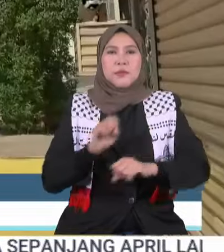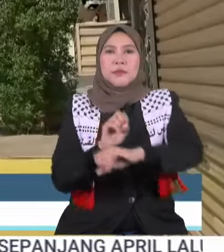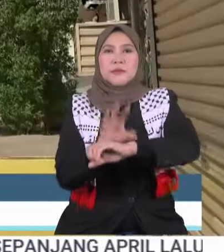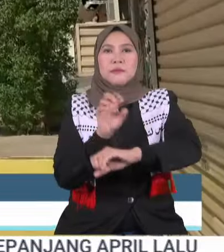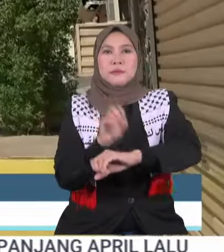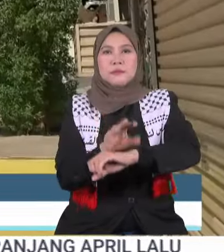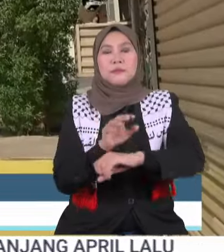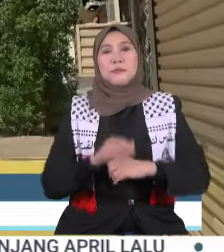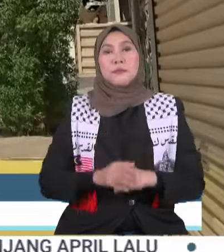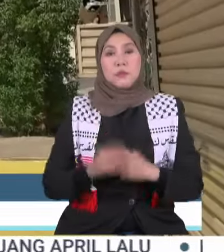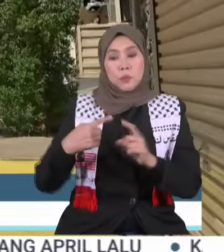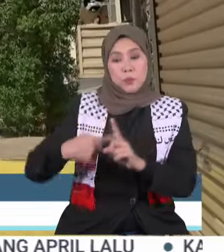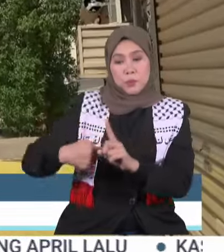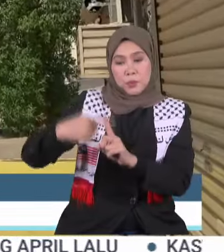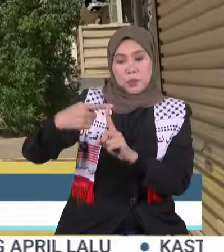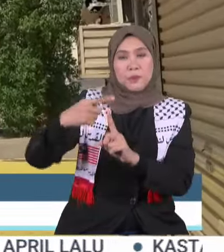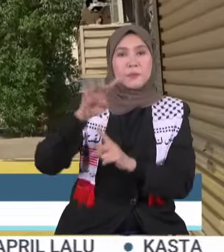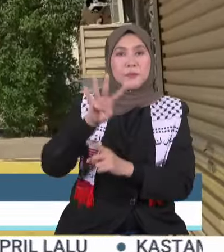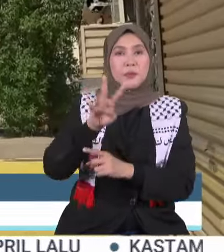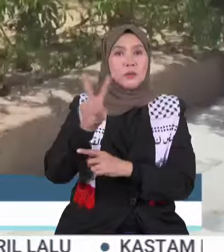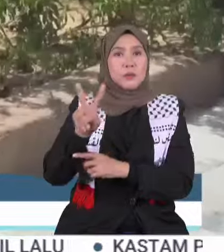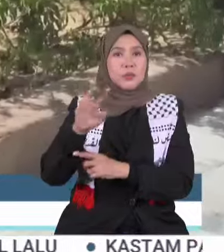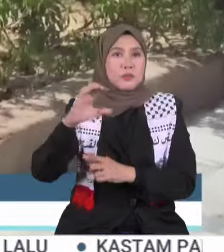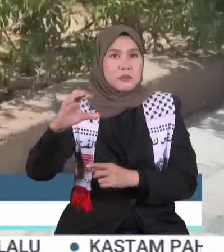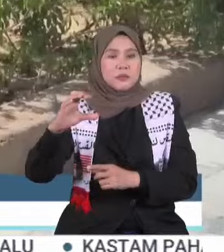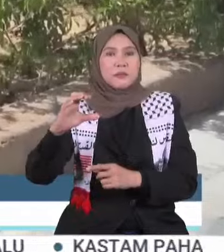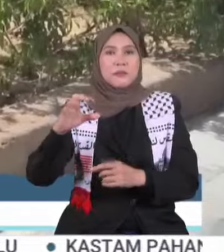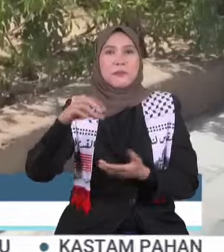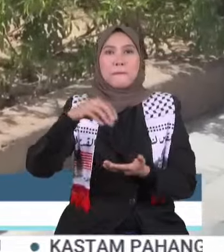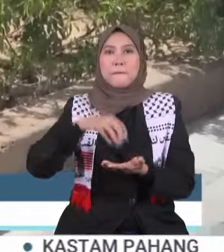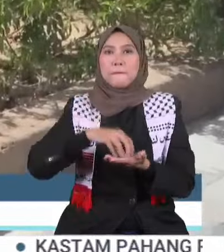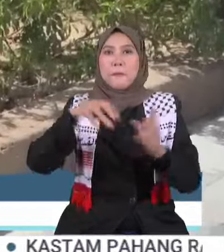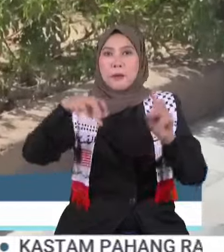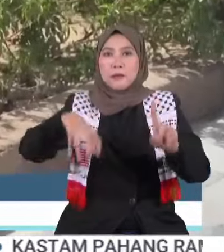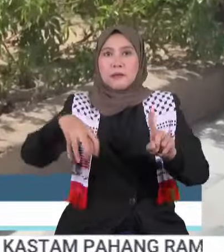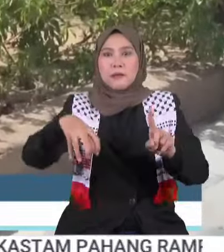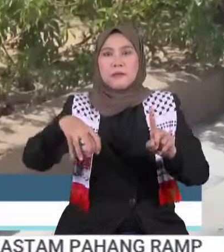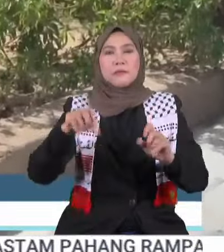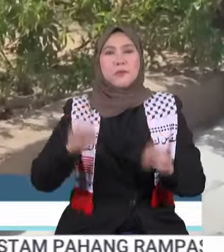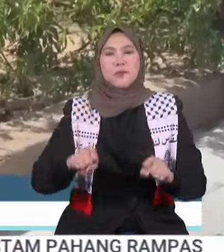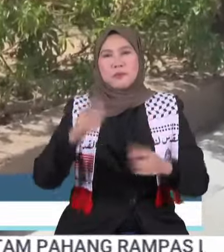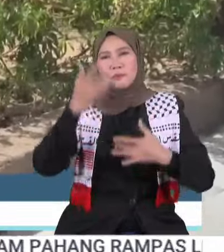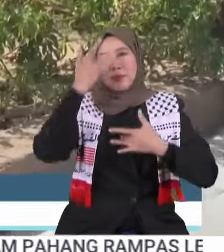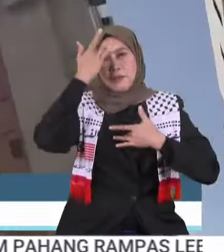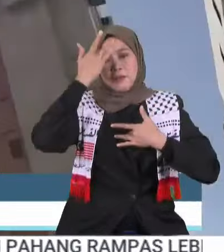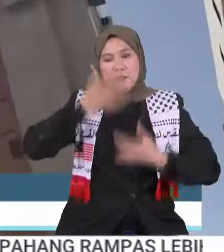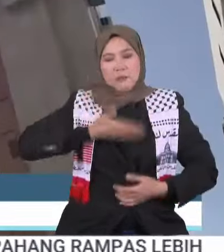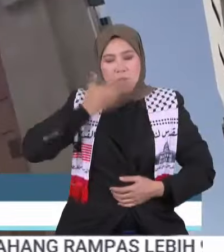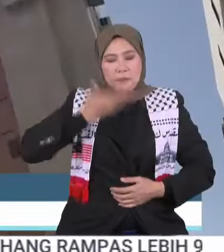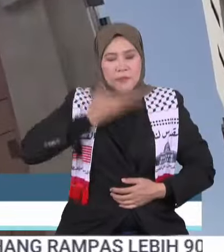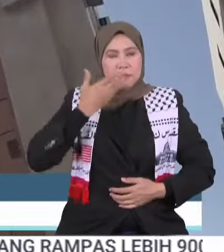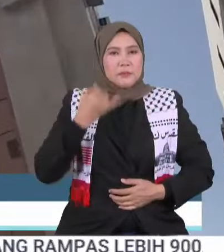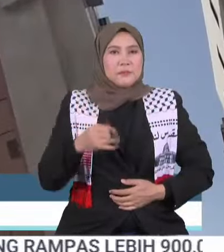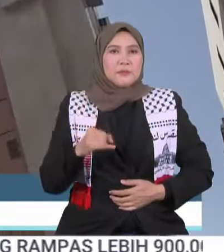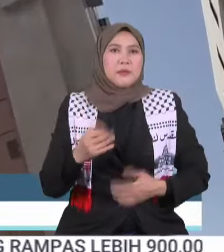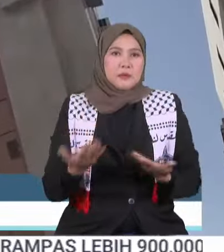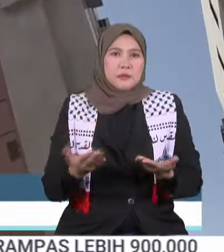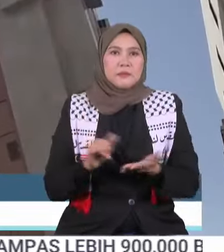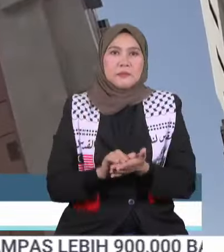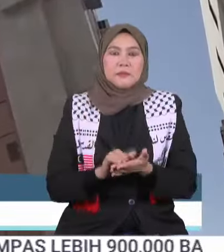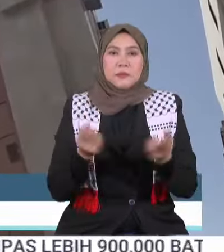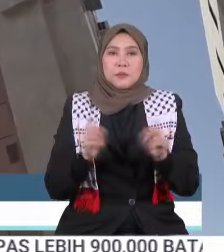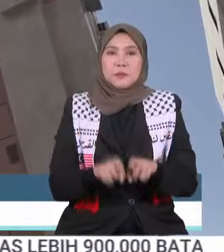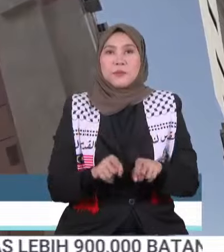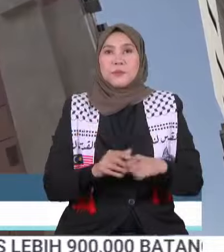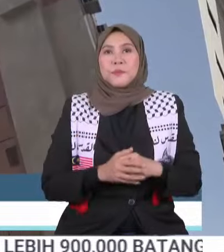Jelas beliau, suhu mencecah 42 darjah Celsius di Madinah juga berupaya menimbulkan risiko penyakit berkaitan pernafasan dan kulit. Dalam pada itu, unit